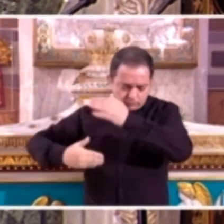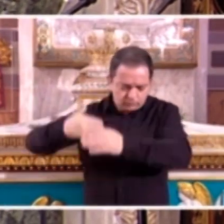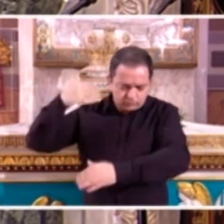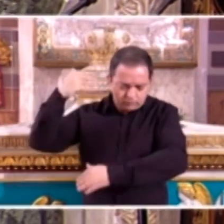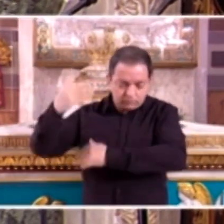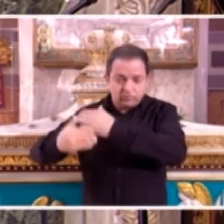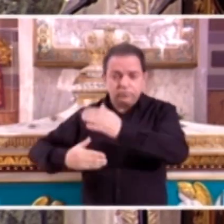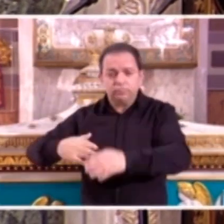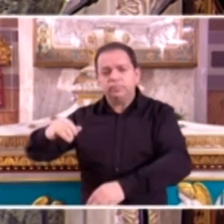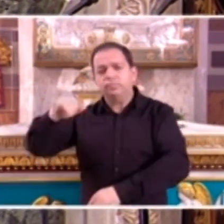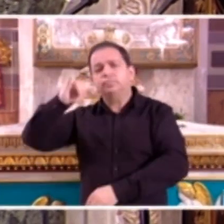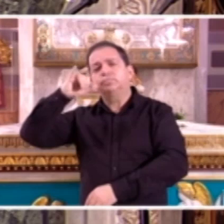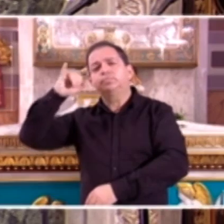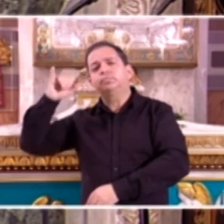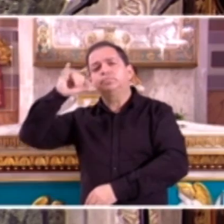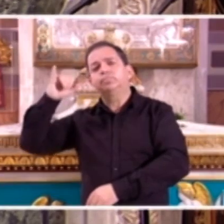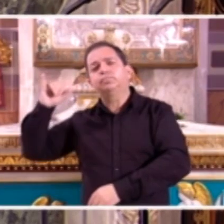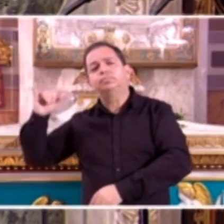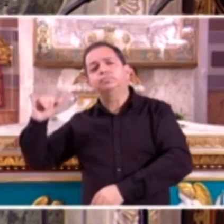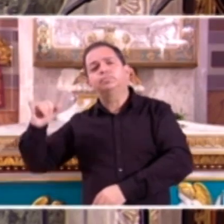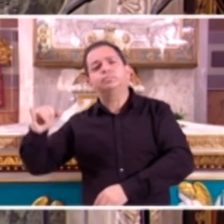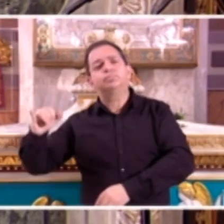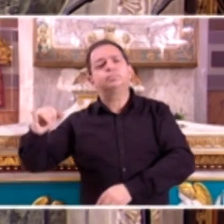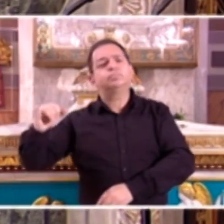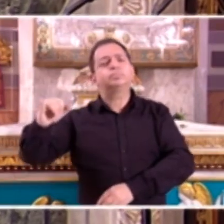αΐ και εις τους αιώνας των